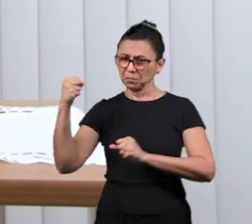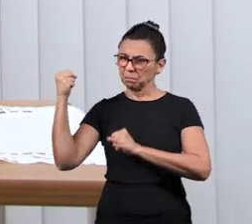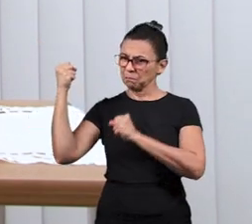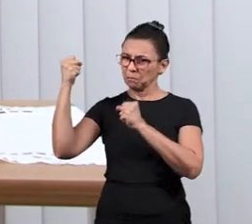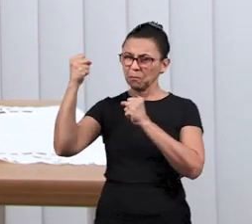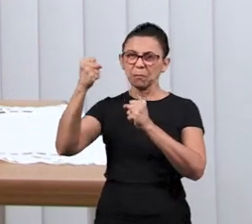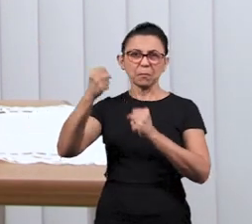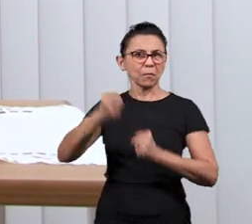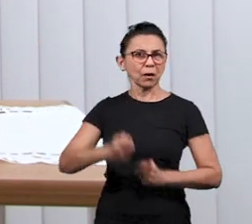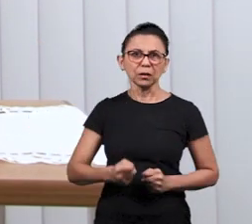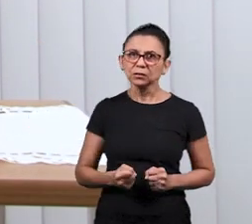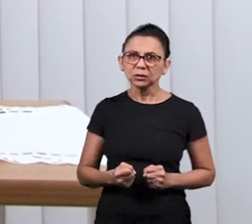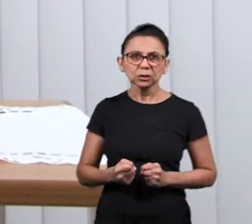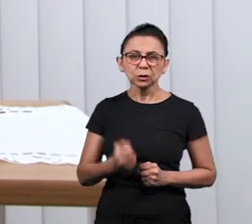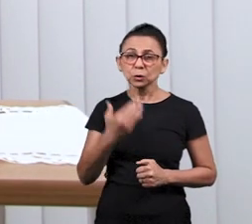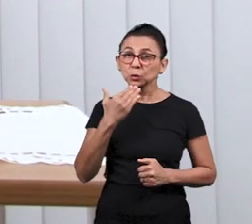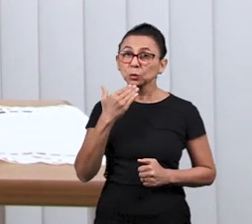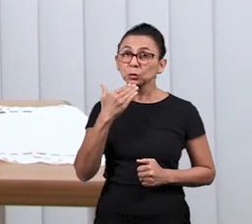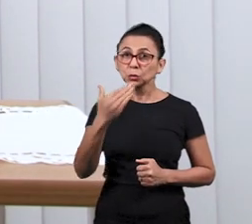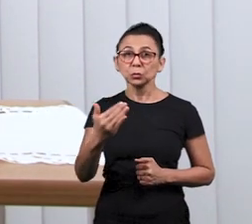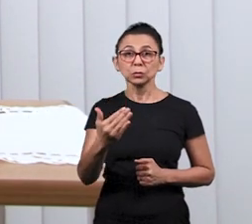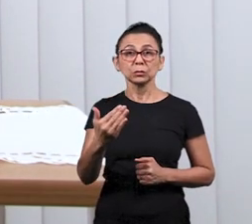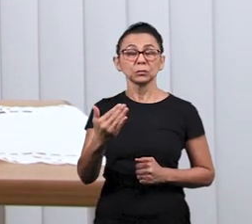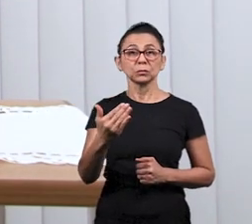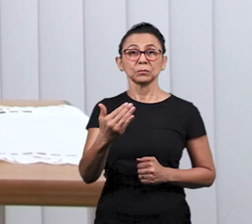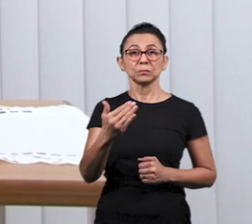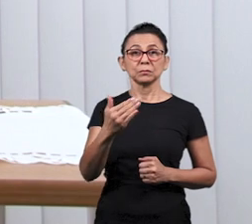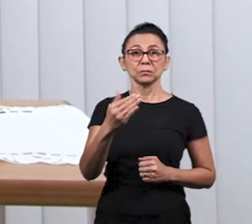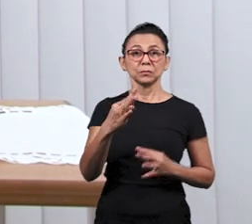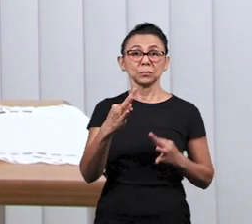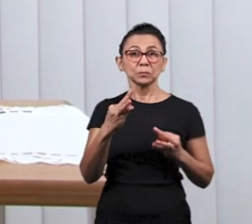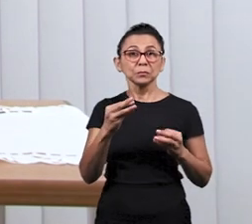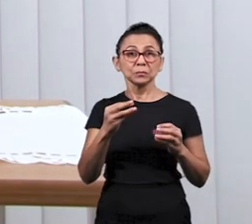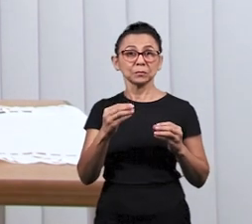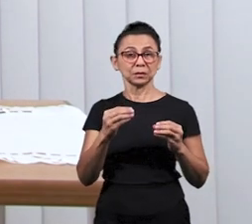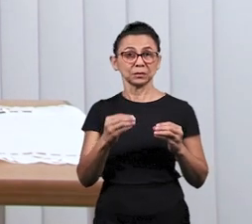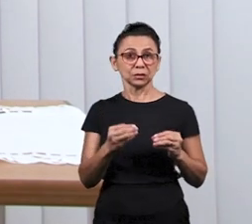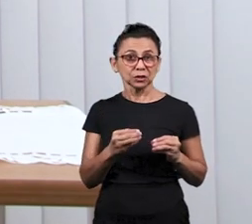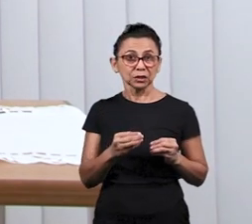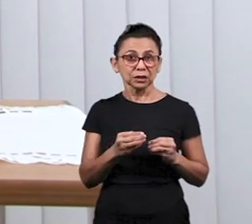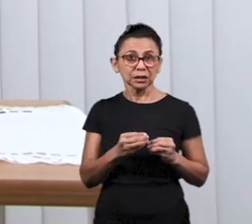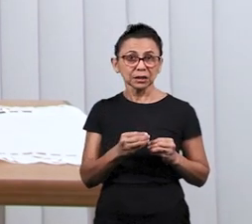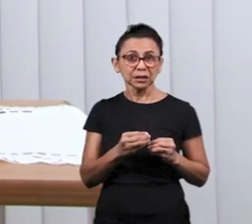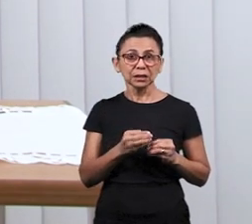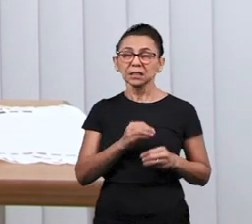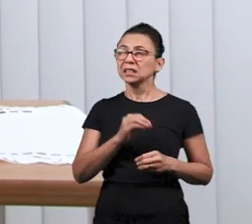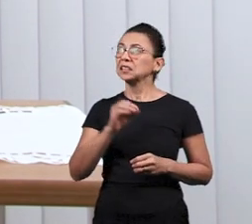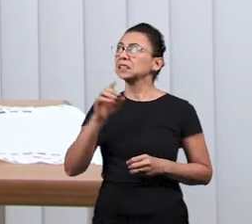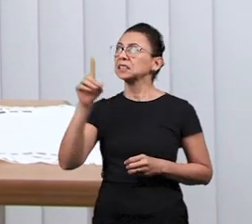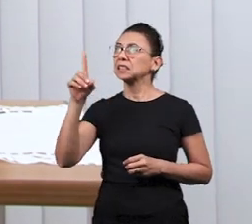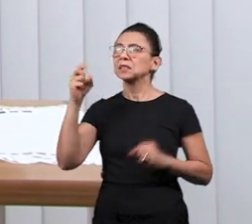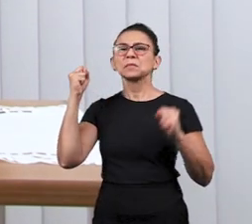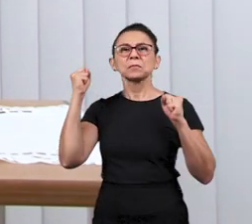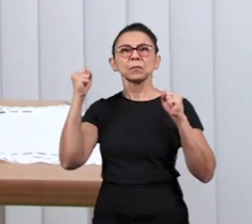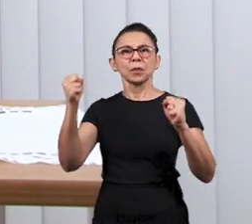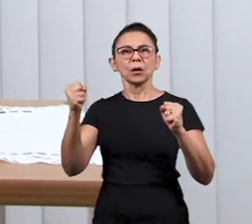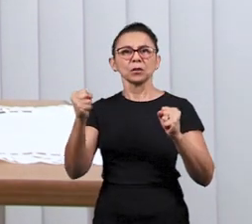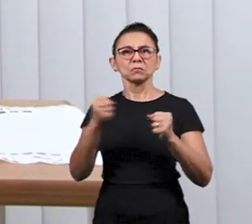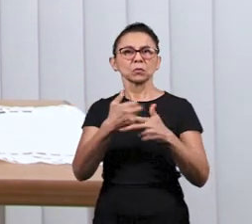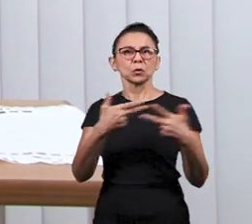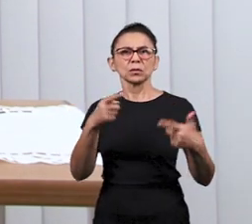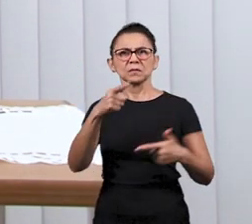намного больше, несравненно больше того, чего бы мы ни попросили и